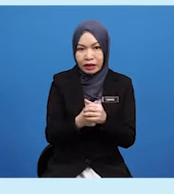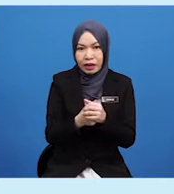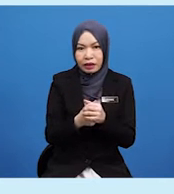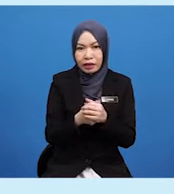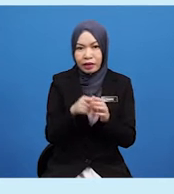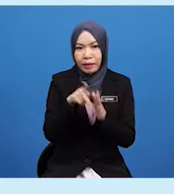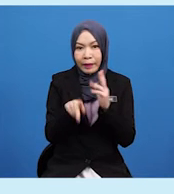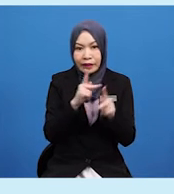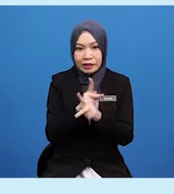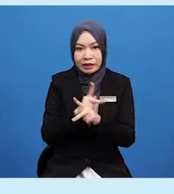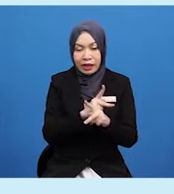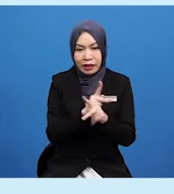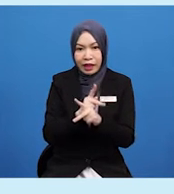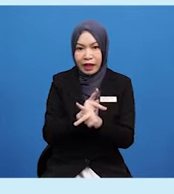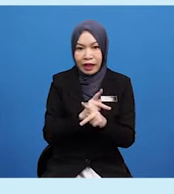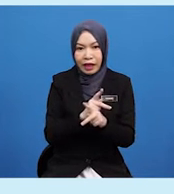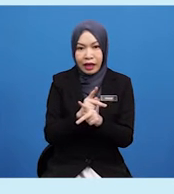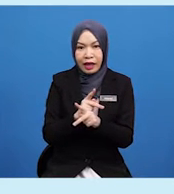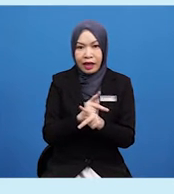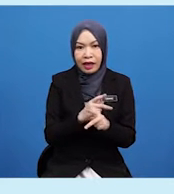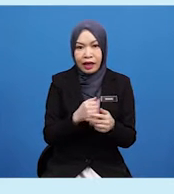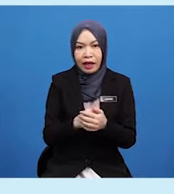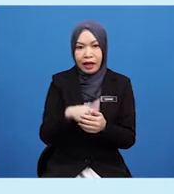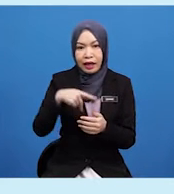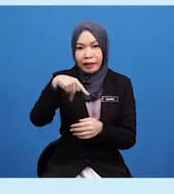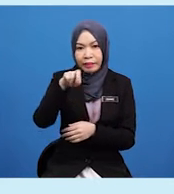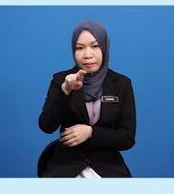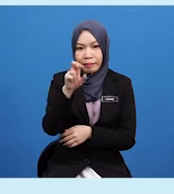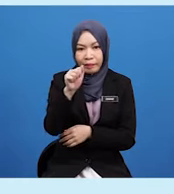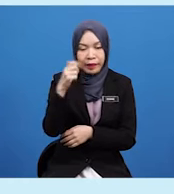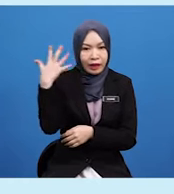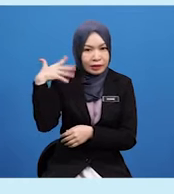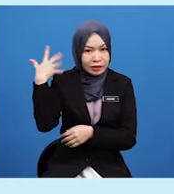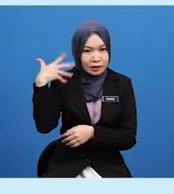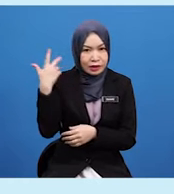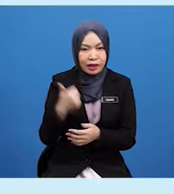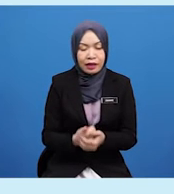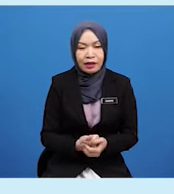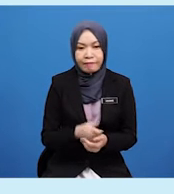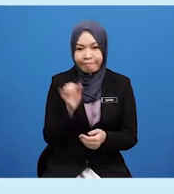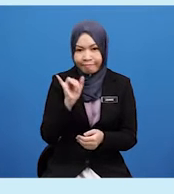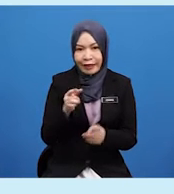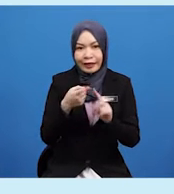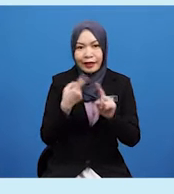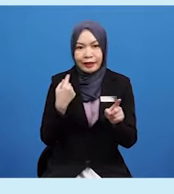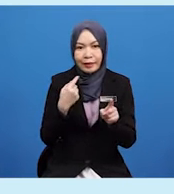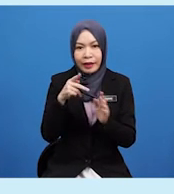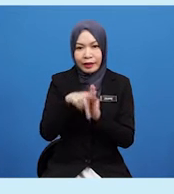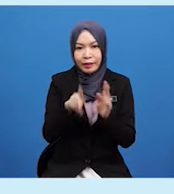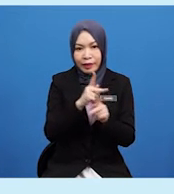prasejarah Cuba fikirkan nya ada dua jawaban disini dia melalui pemeliharaan